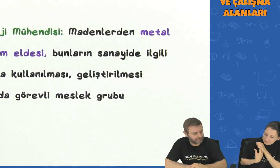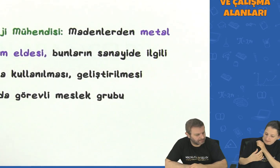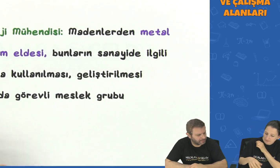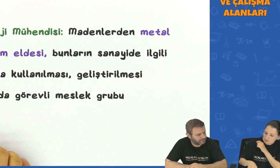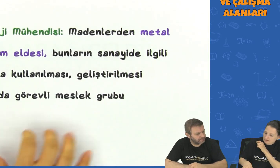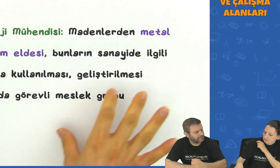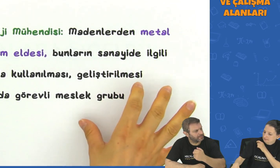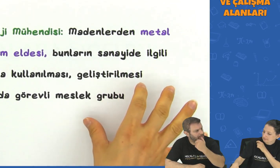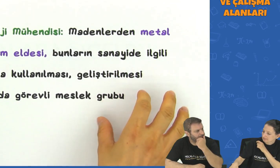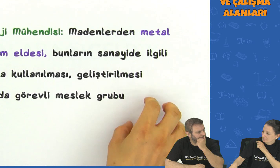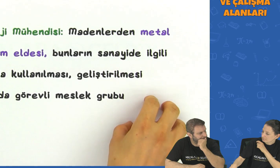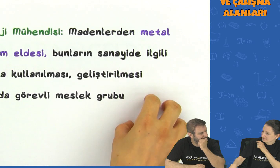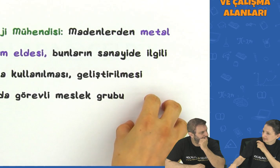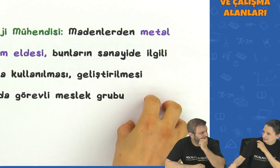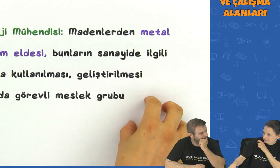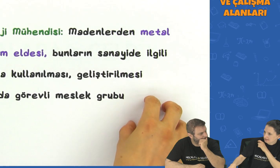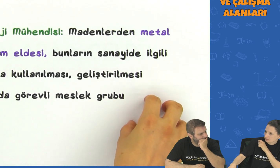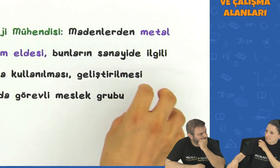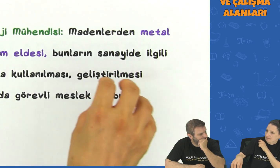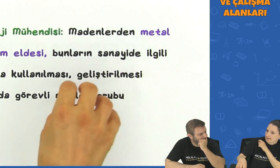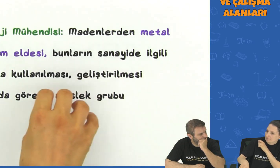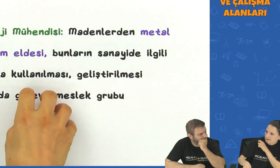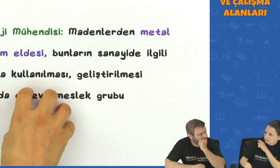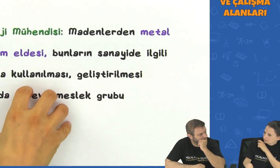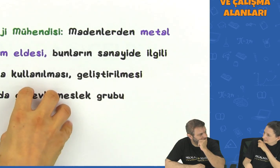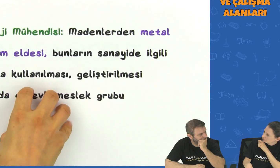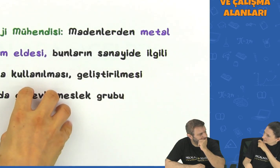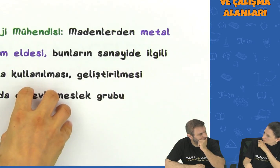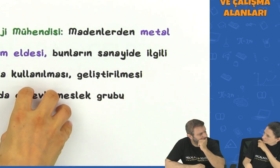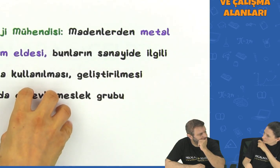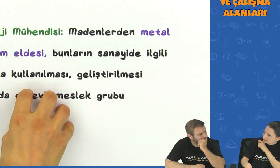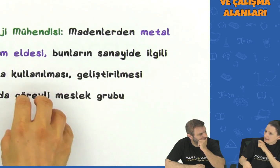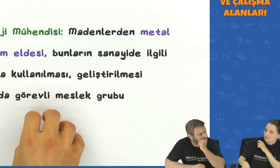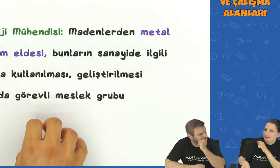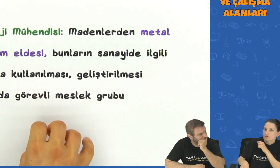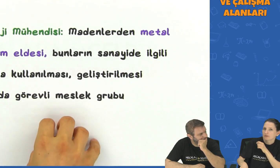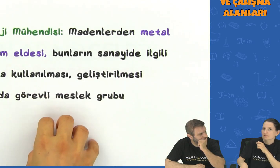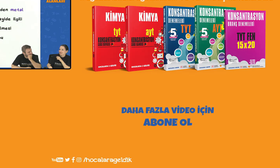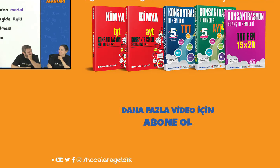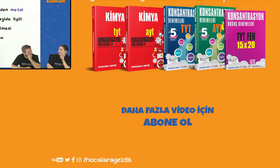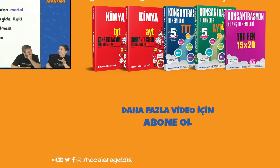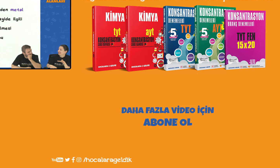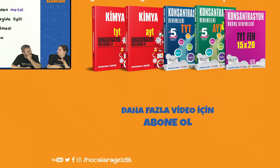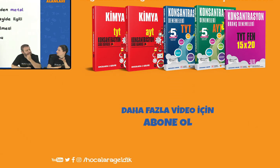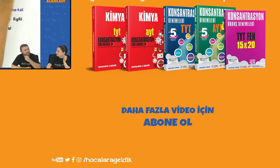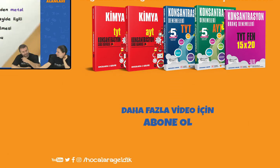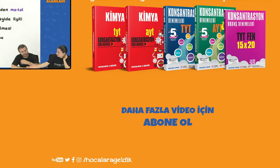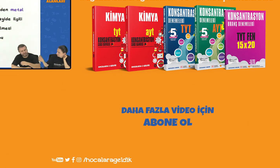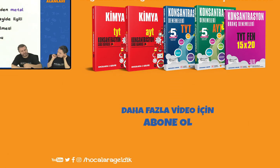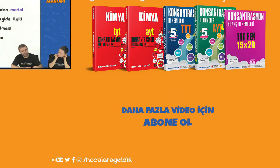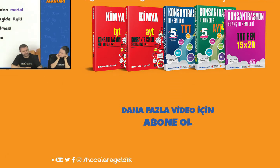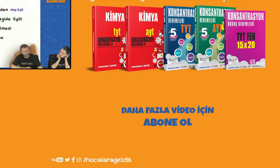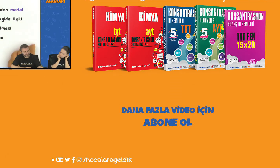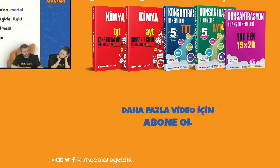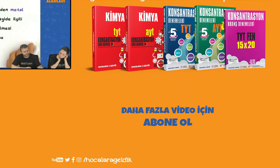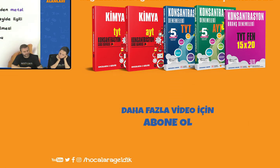dalı. Doğal olarak hem metali tasarlıyor, hem nerede kullanılacağını söylüyor, hem de kullanım alanını ne kadar geliştirebilirim